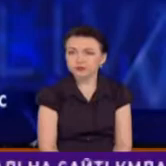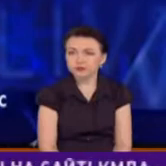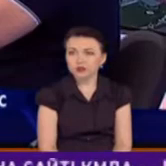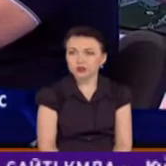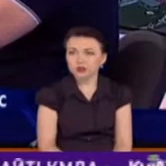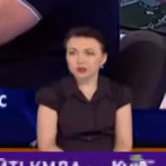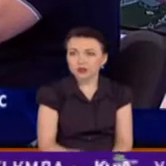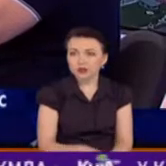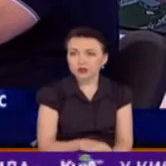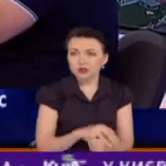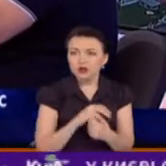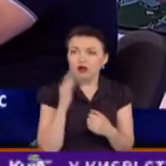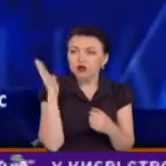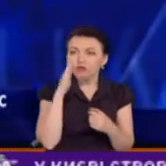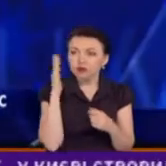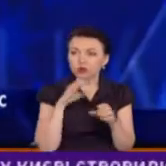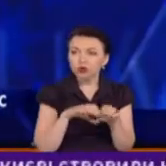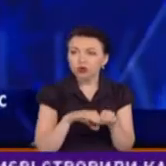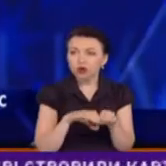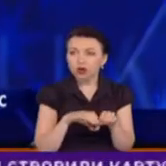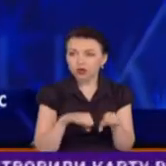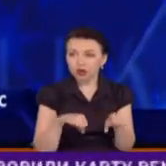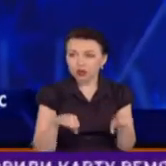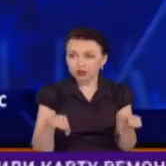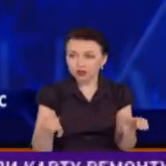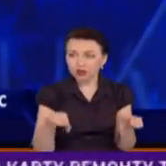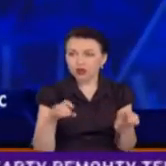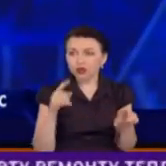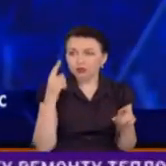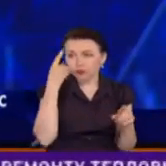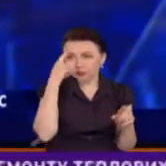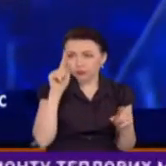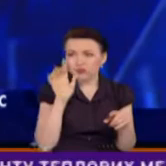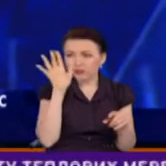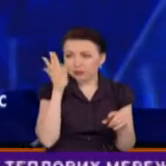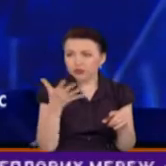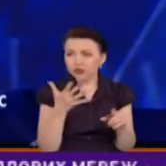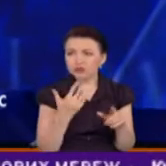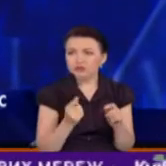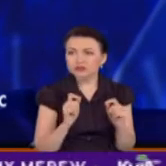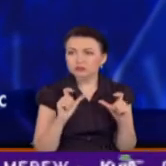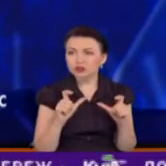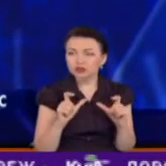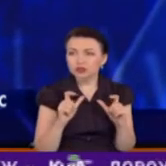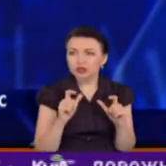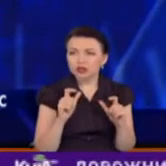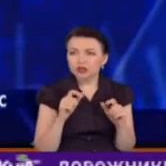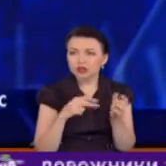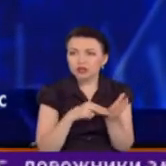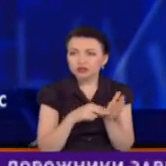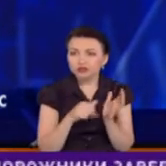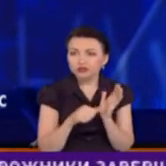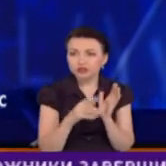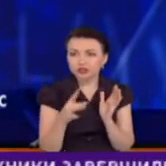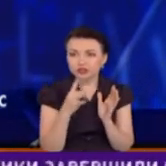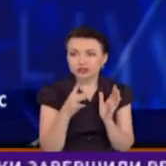взяв. Ну, зі стелі ці 26. Ну, Київський водоканал примудрився за 5 років збільшити тариф в 6 разів. Ну, всі...